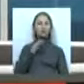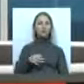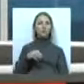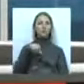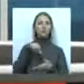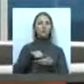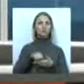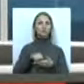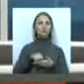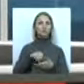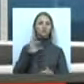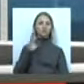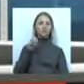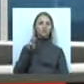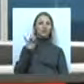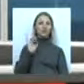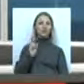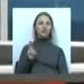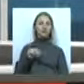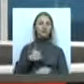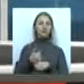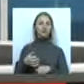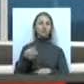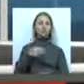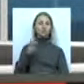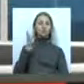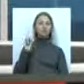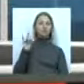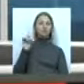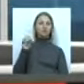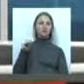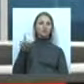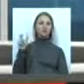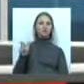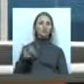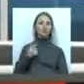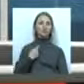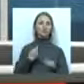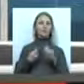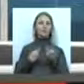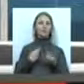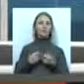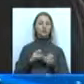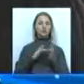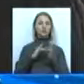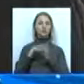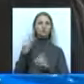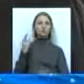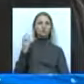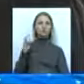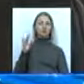басшысы Шынарбек Батырханов Ақмола облысының туристік саласын дамыту тақырыбында брифинг өткізді.